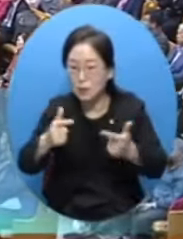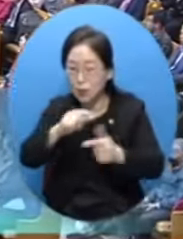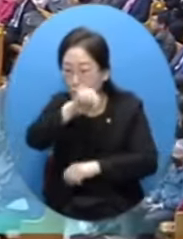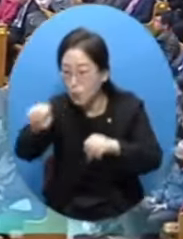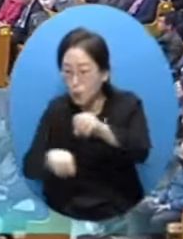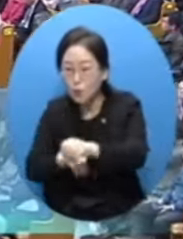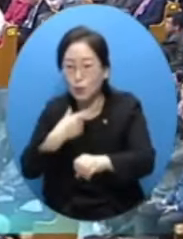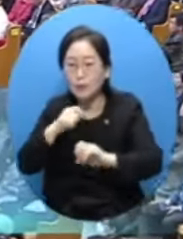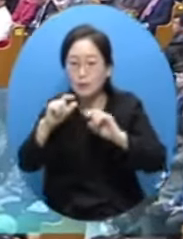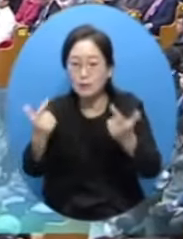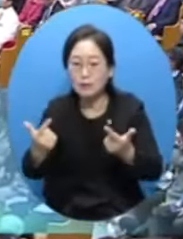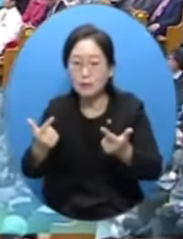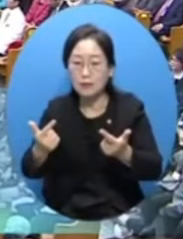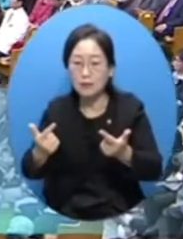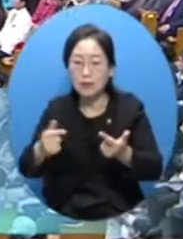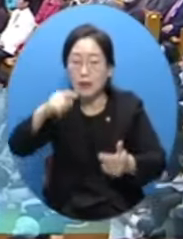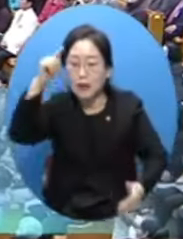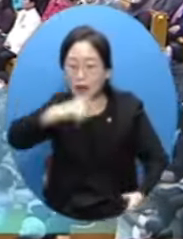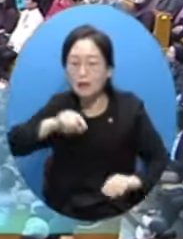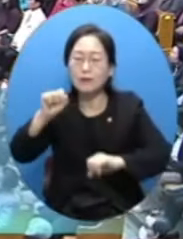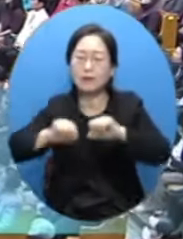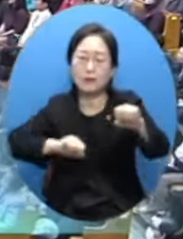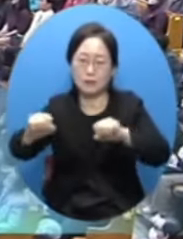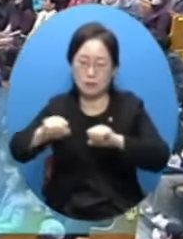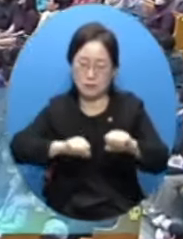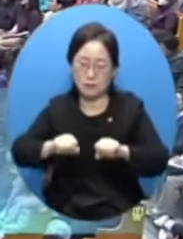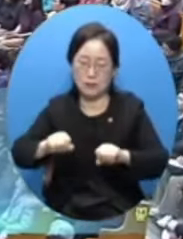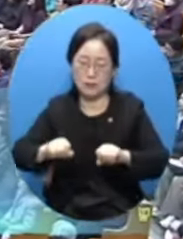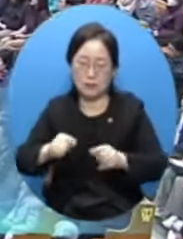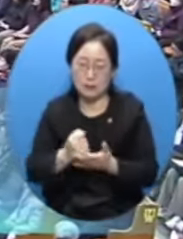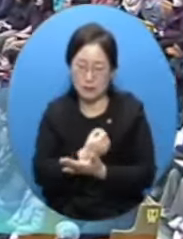원하지 아니하는 바 악을 행하는도다.